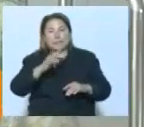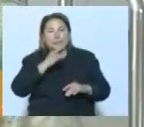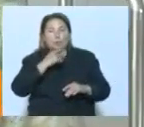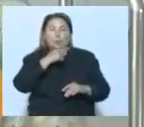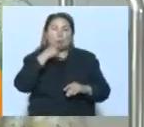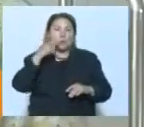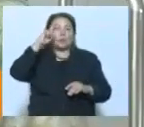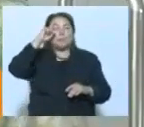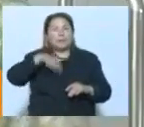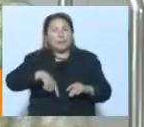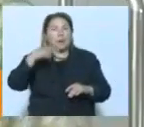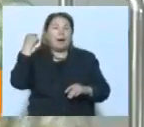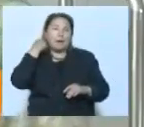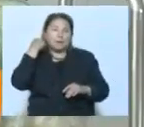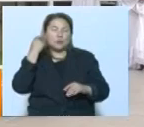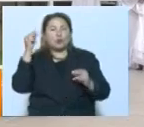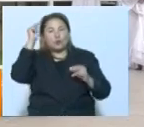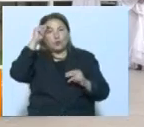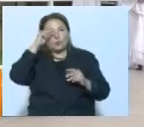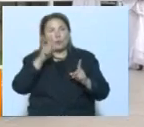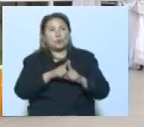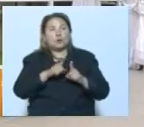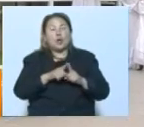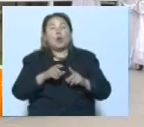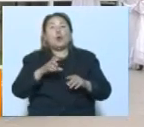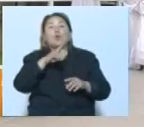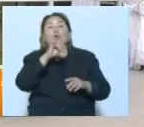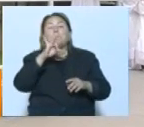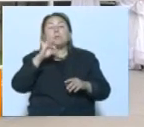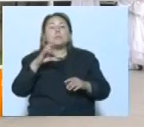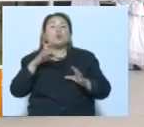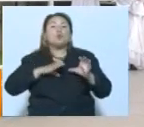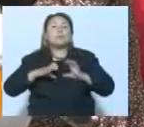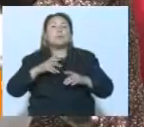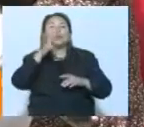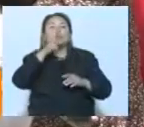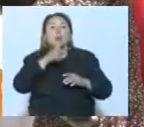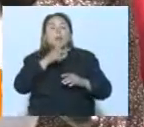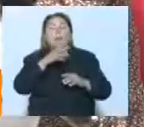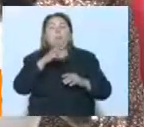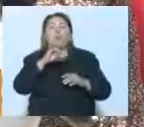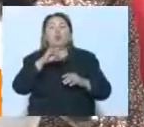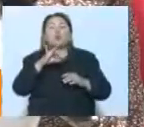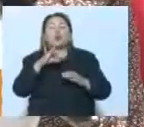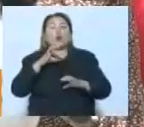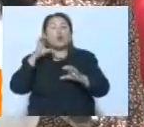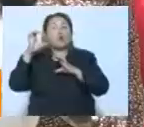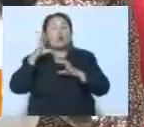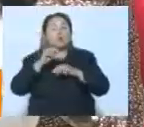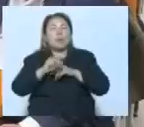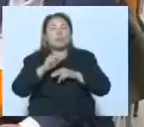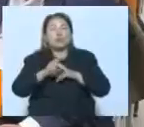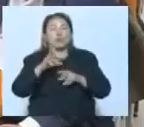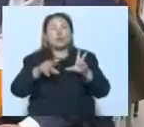орысша да білем, ағылша да үйреніп жатырмыз. Күміс университетінің алғашқы түлектері 3 ай бойы модульдік жүйе бойынша білім алды. Алдымен